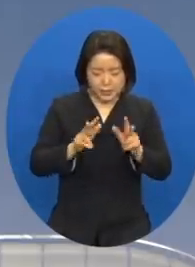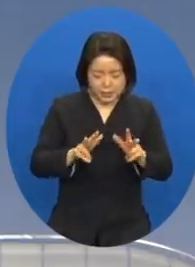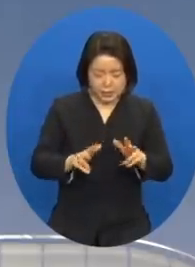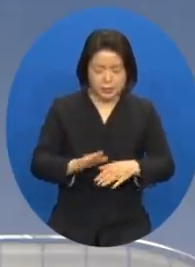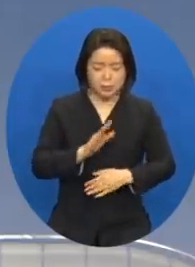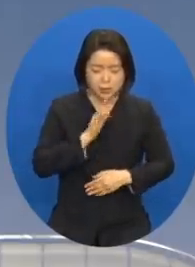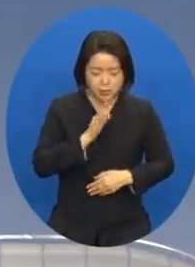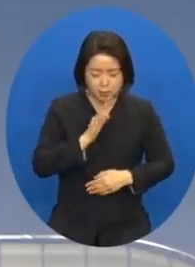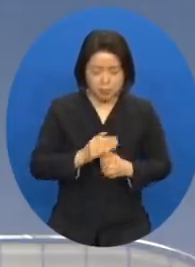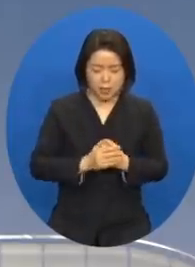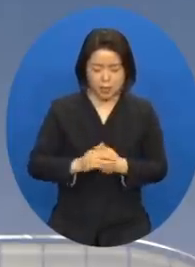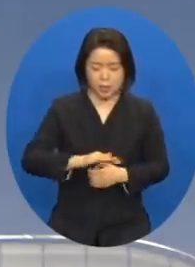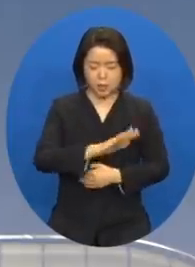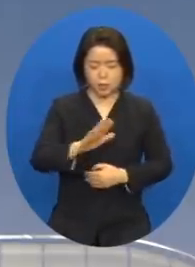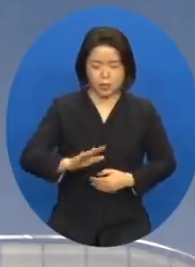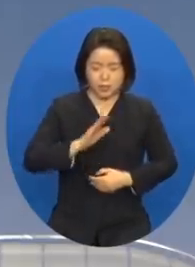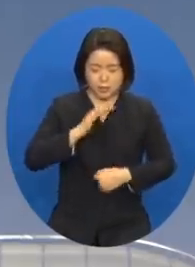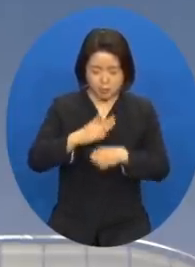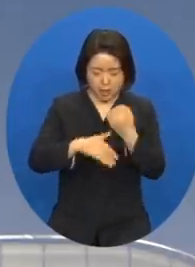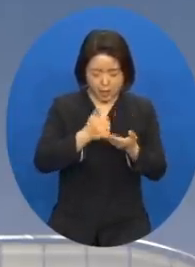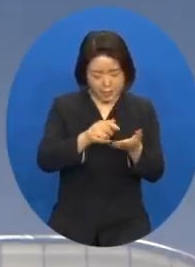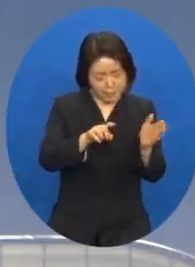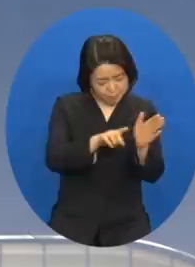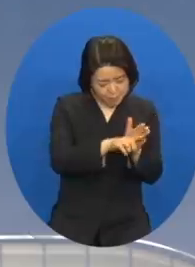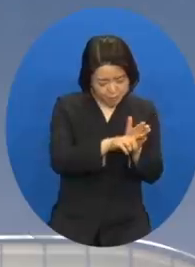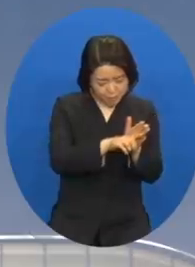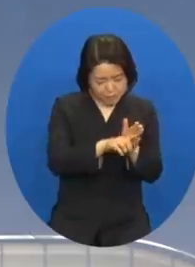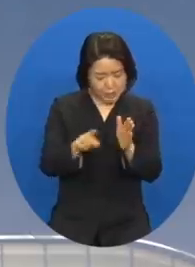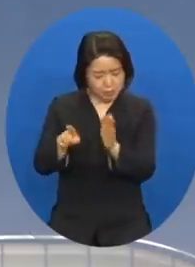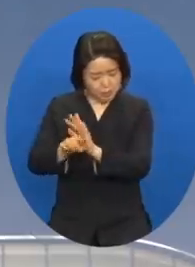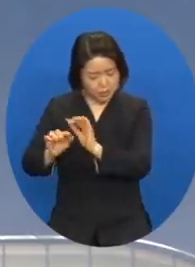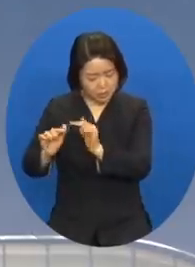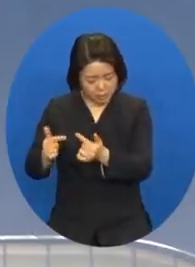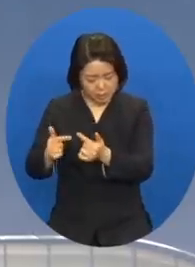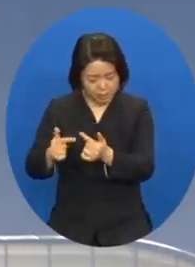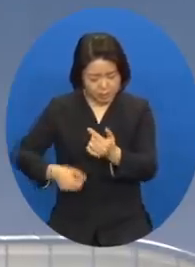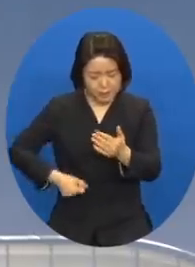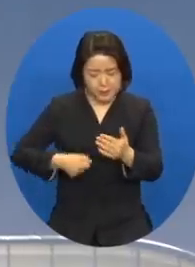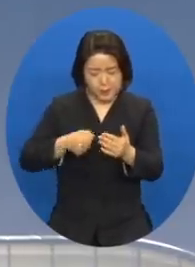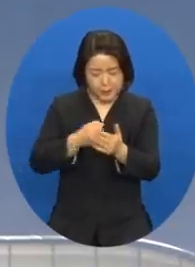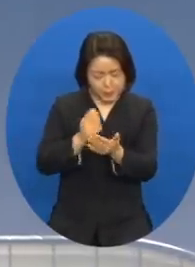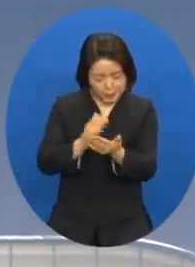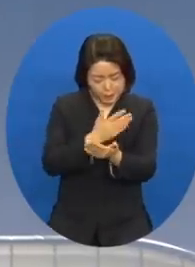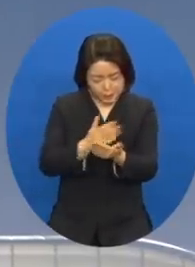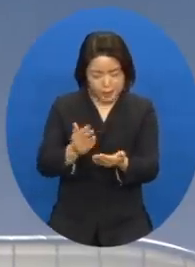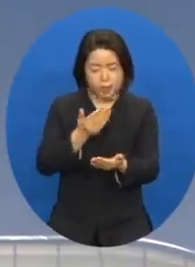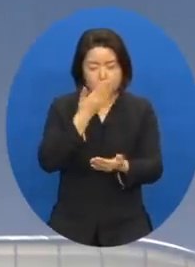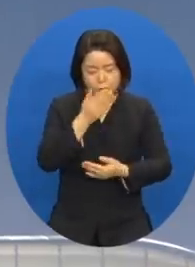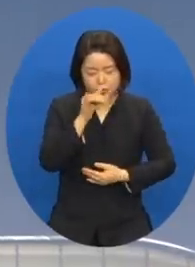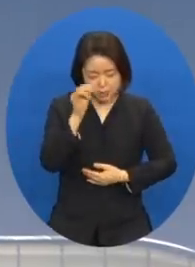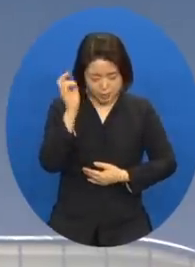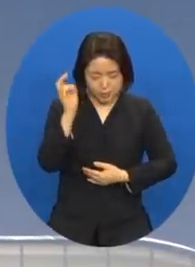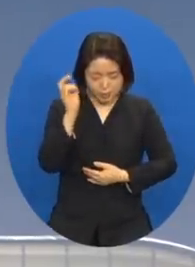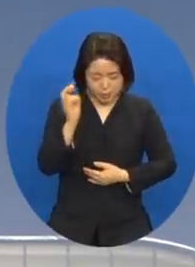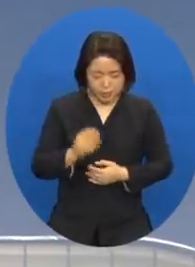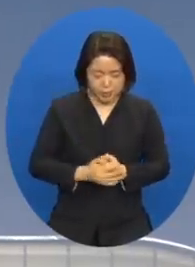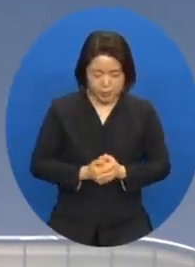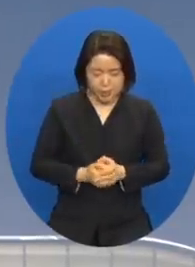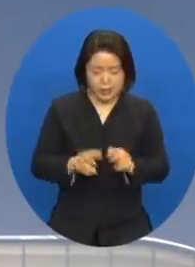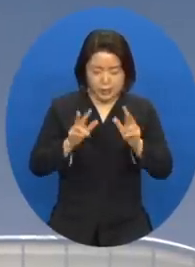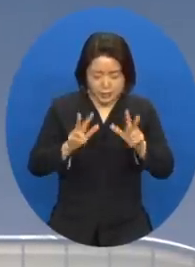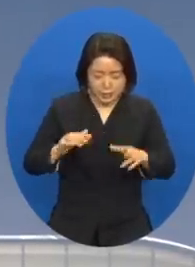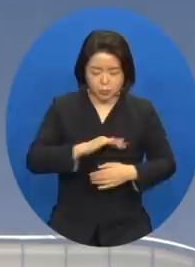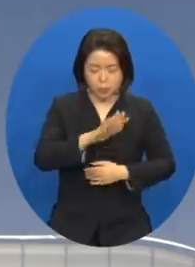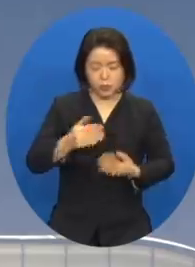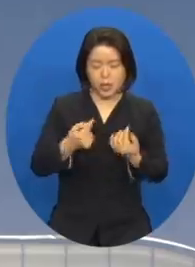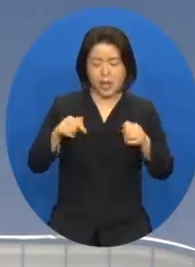지금이야말로 우리가 정말 하나님을 믿는지 믿지 않는지가 결정되는 때인 것 같습니다. 지금도 우리와